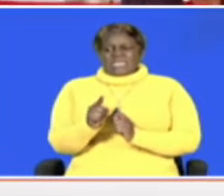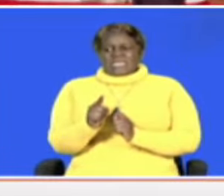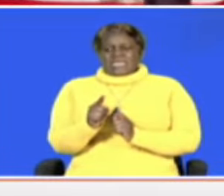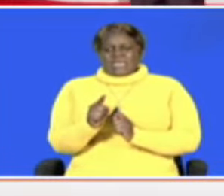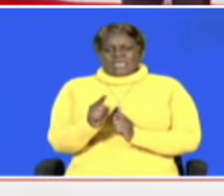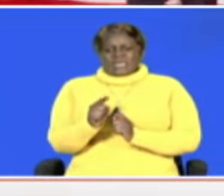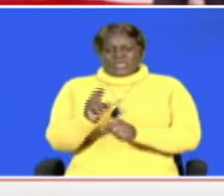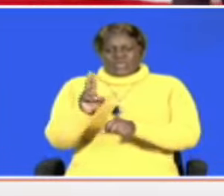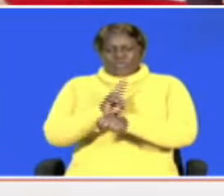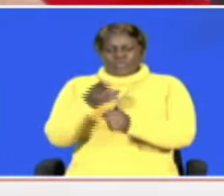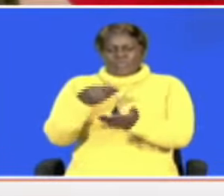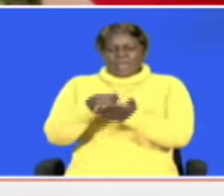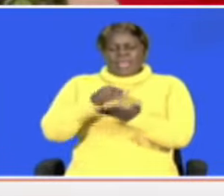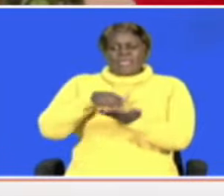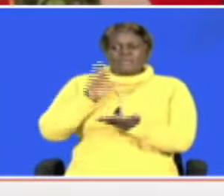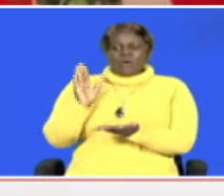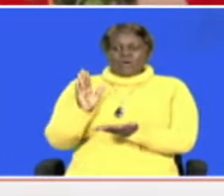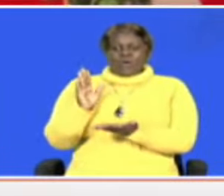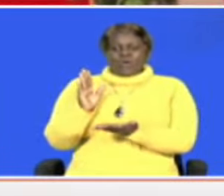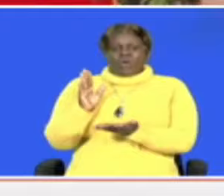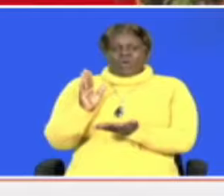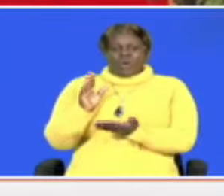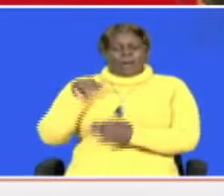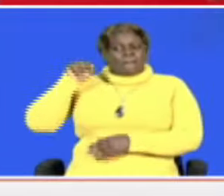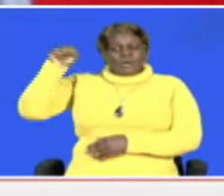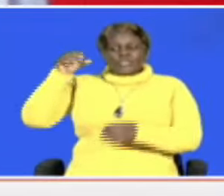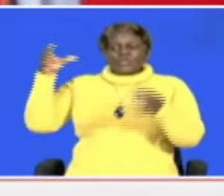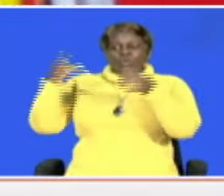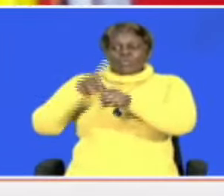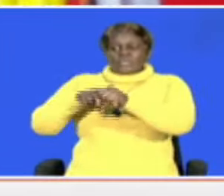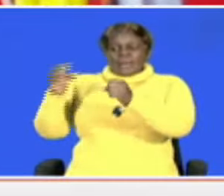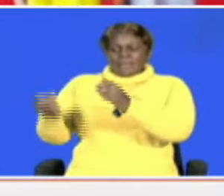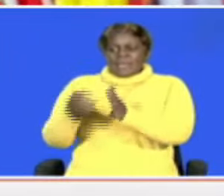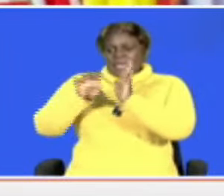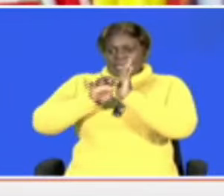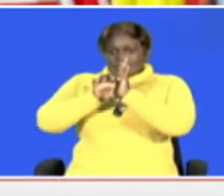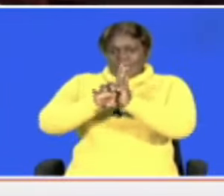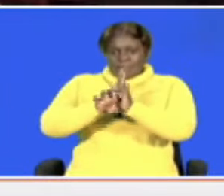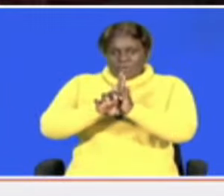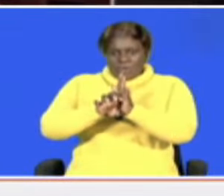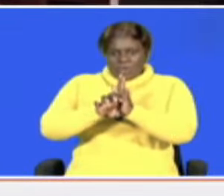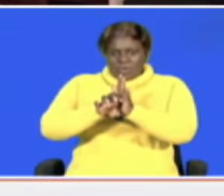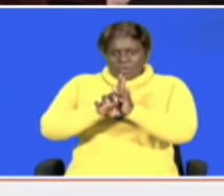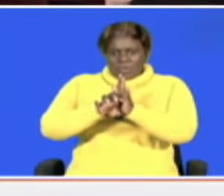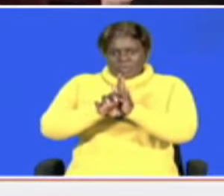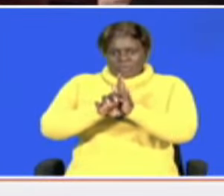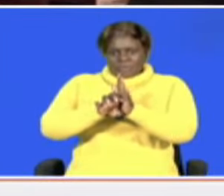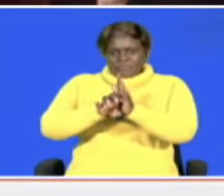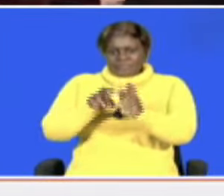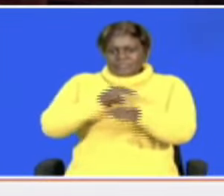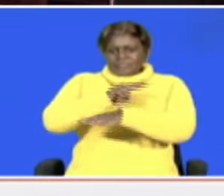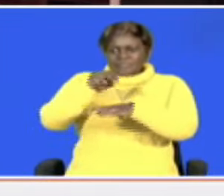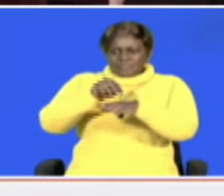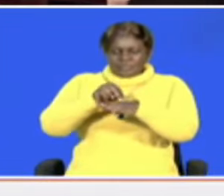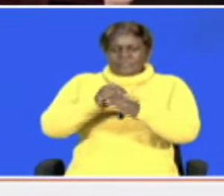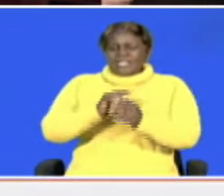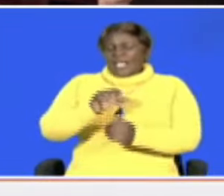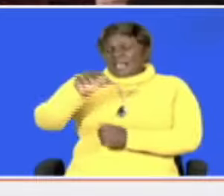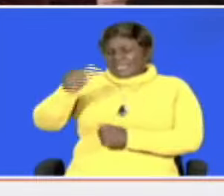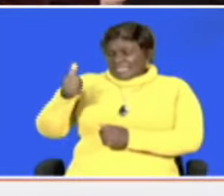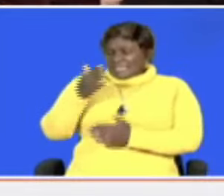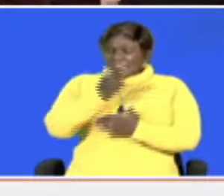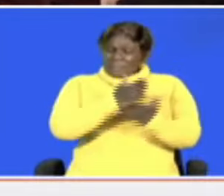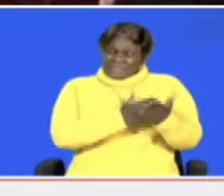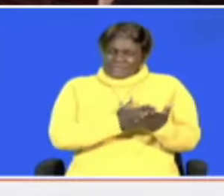kuendelea kutumia fedha nyingi mara miungano ya kisiasa inapobuniwa, kwa mfano serikali ya muungano wa kitaifa. Kwa upande